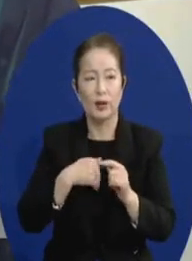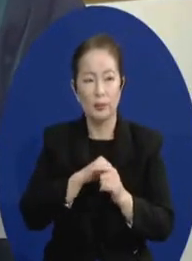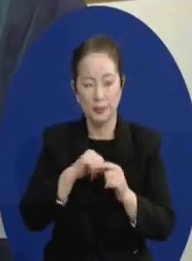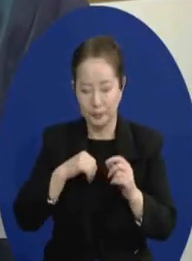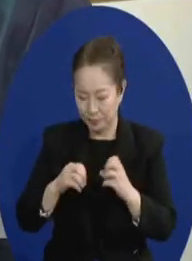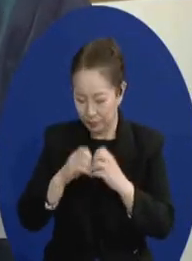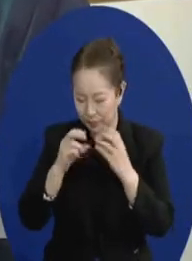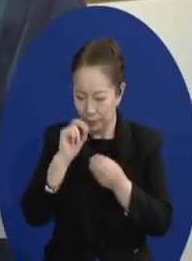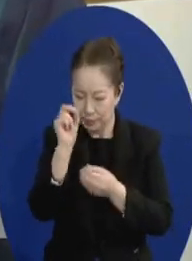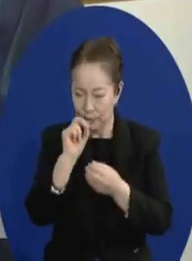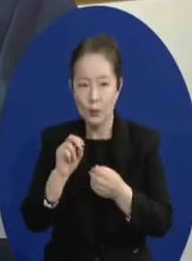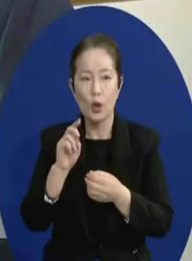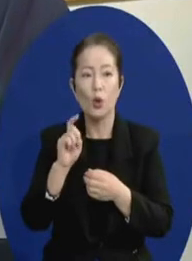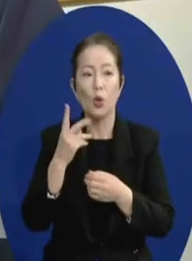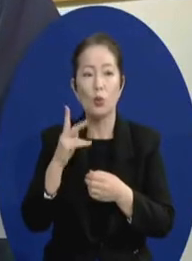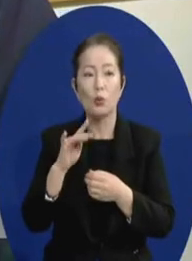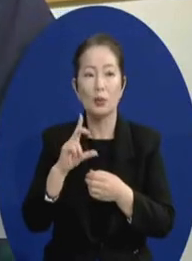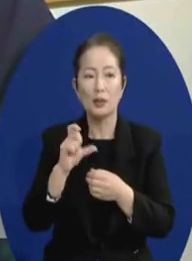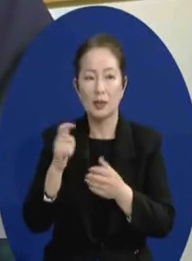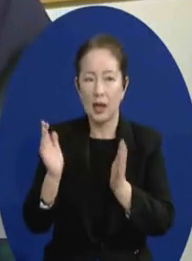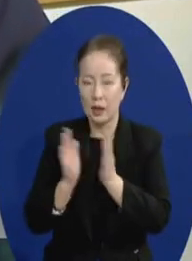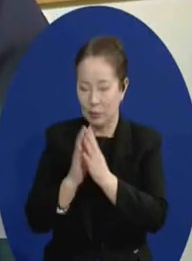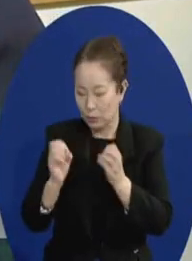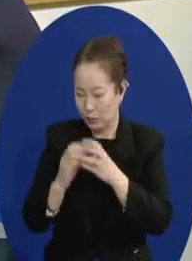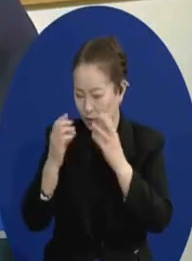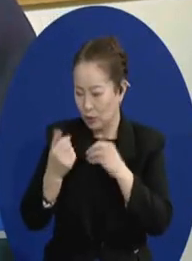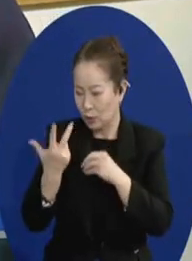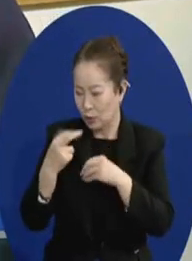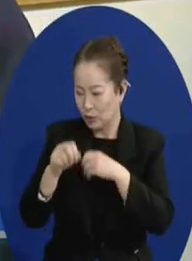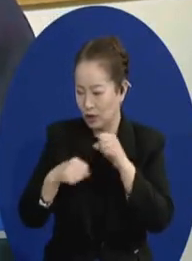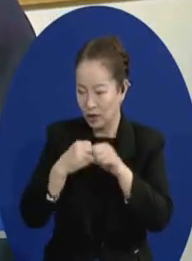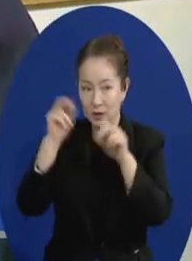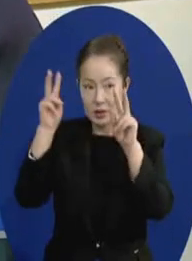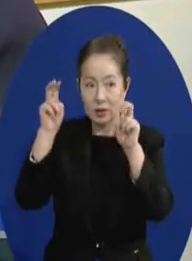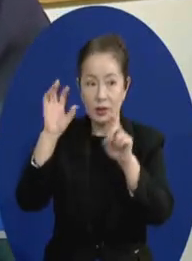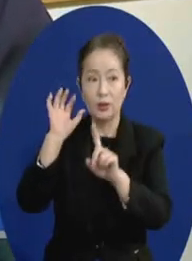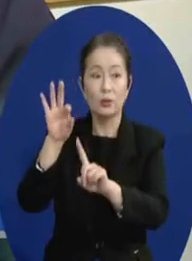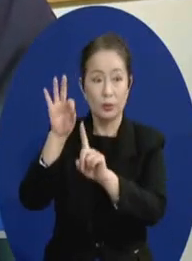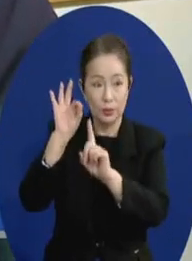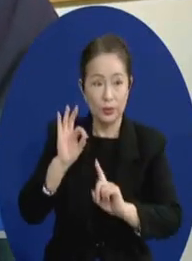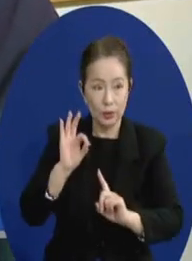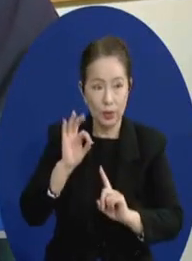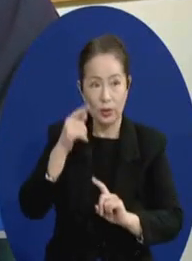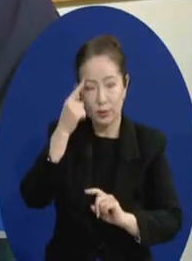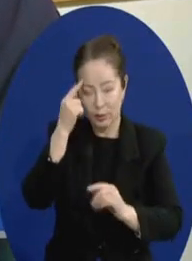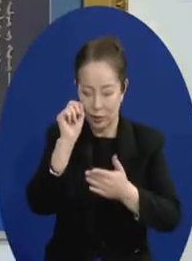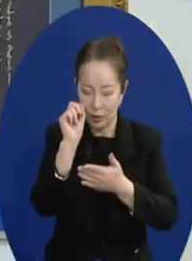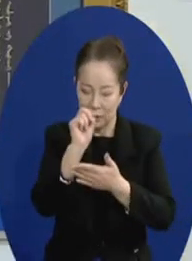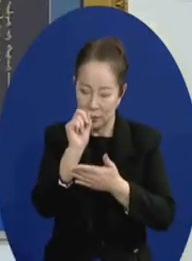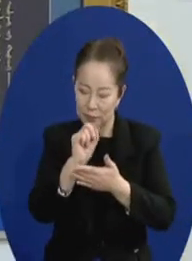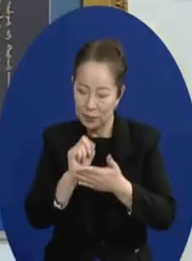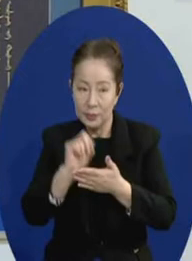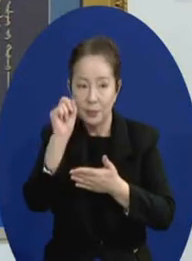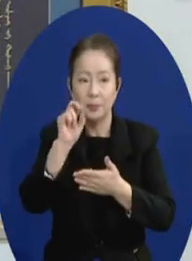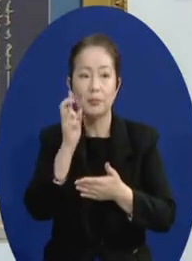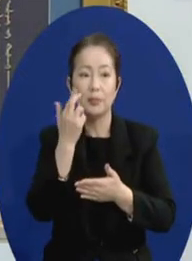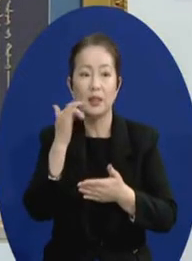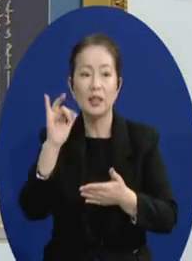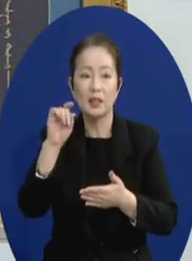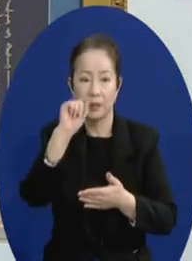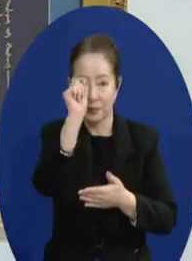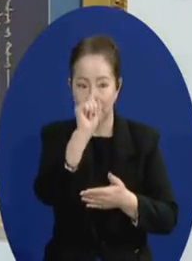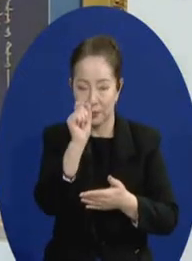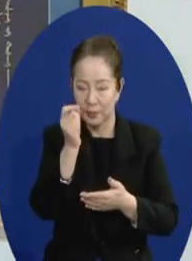хувьд бүтээлээ хүмүүн бичиг хамтдаа бүтээсэн түүх 30 жил хэмээх сэдвийг сонгоод Монгол бичгийн бэрийн